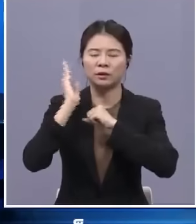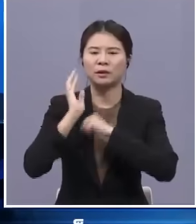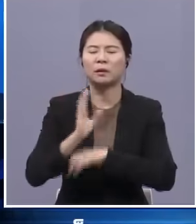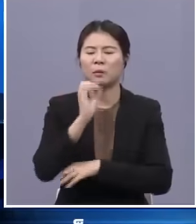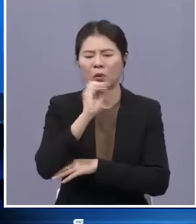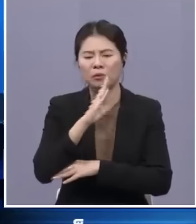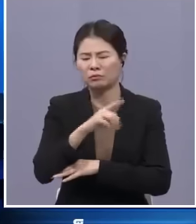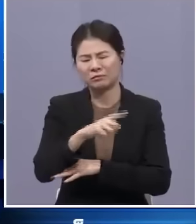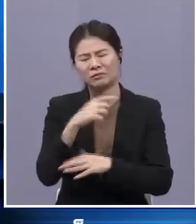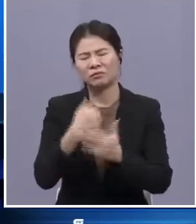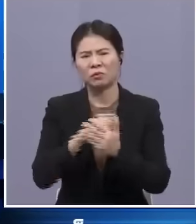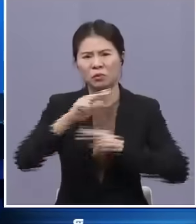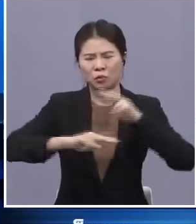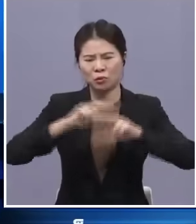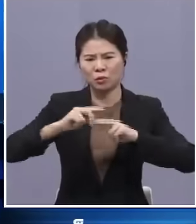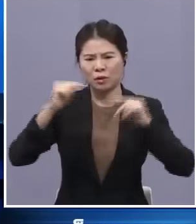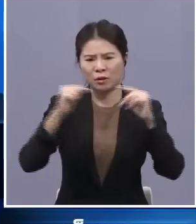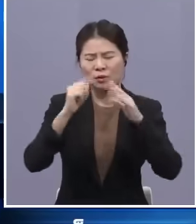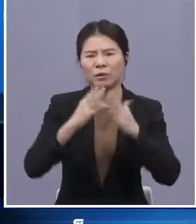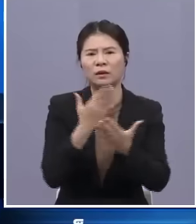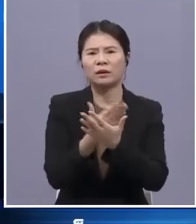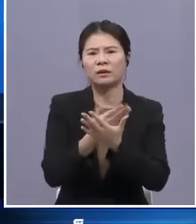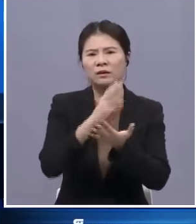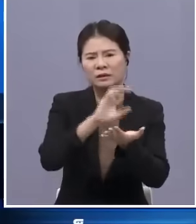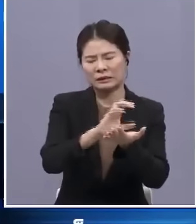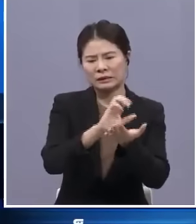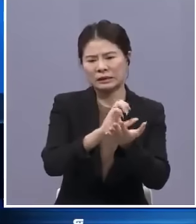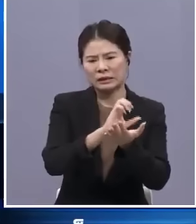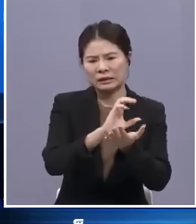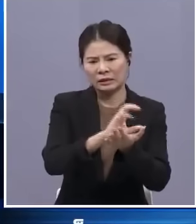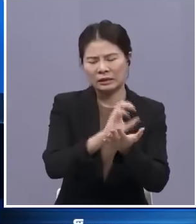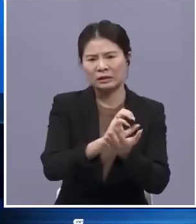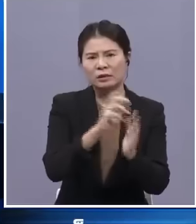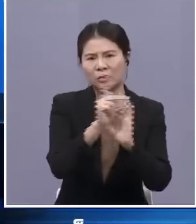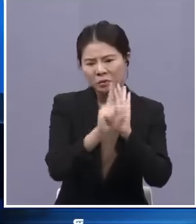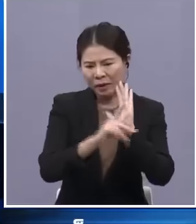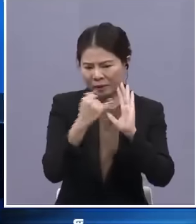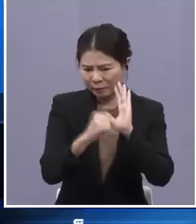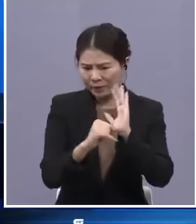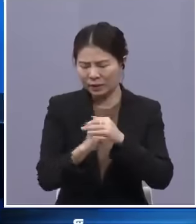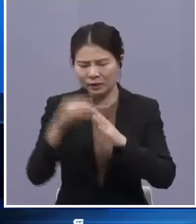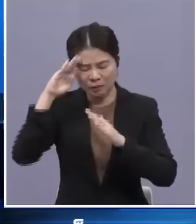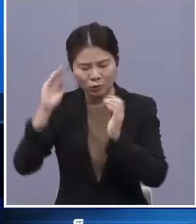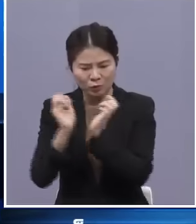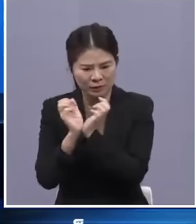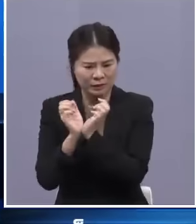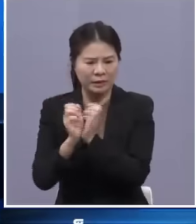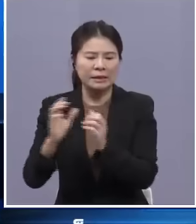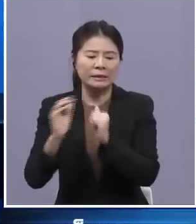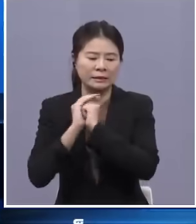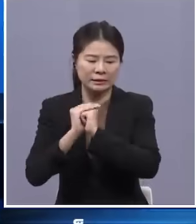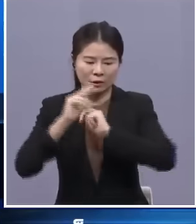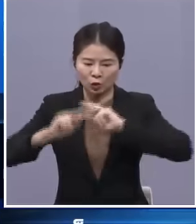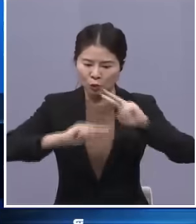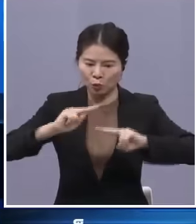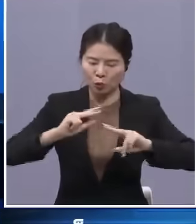ไหมฮะมาเหมือนกับดูแลความปลอดภัยในกลุ่มของผู้ทุนจีนเทาอ่ะ ใช่ครับร่วมมือกันทำงานเพื่อหนึ่งเบาะแสจีนกลุ่ม